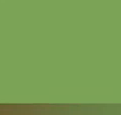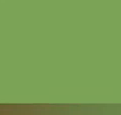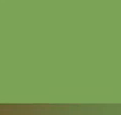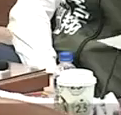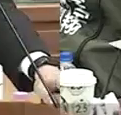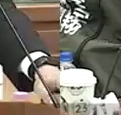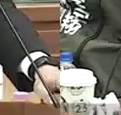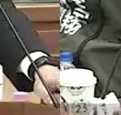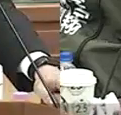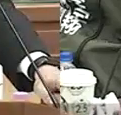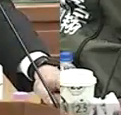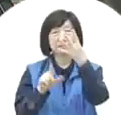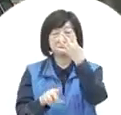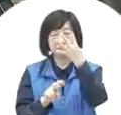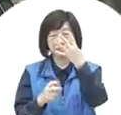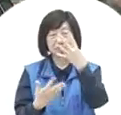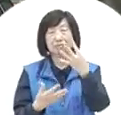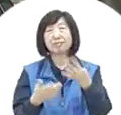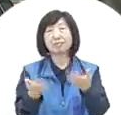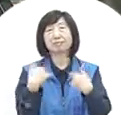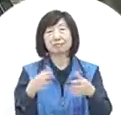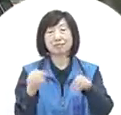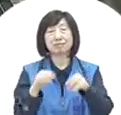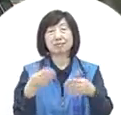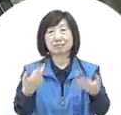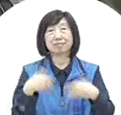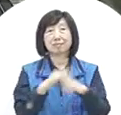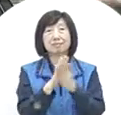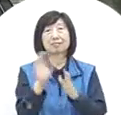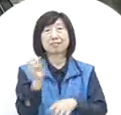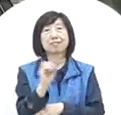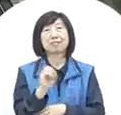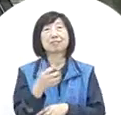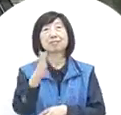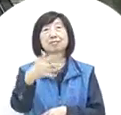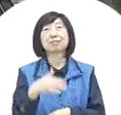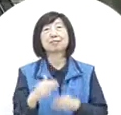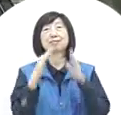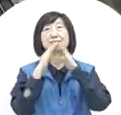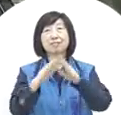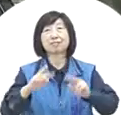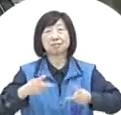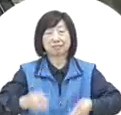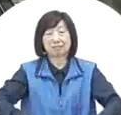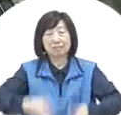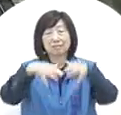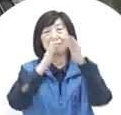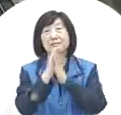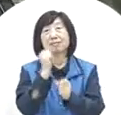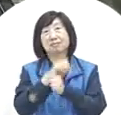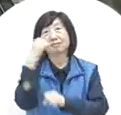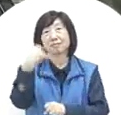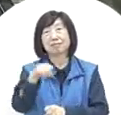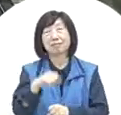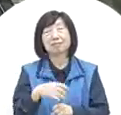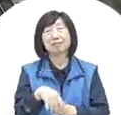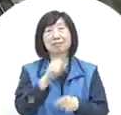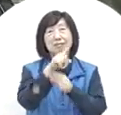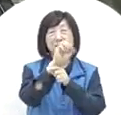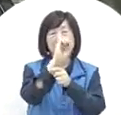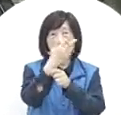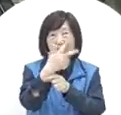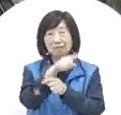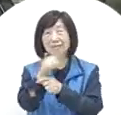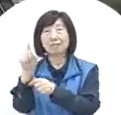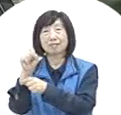为什么？因为你的都更做得很不好，是吗？我现在问你哦，我们107年到111年申请